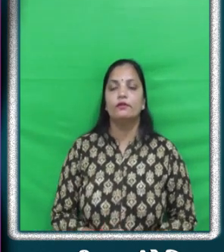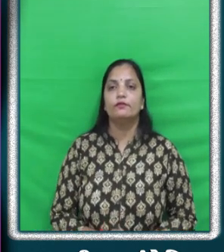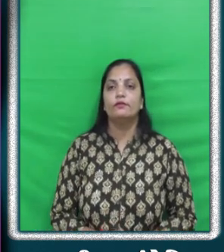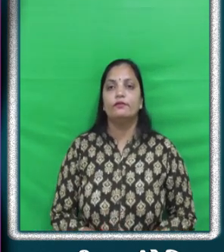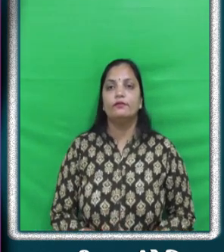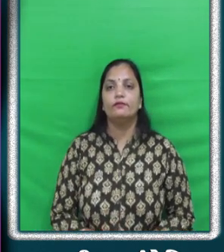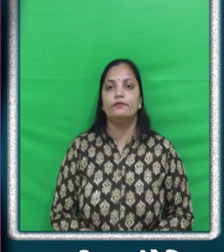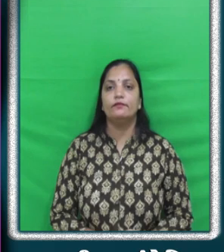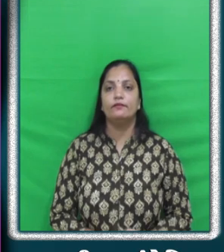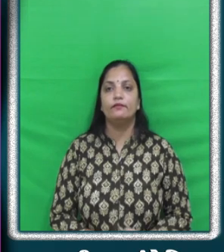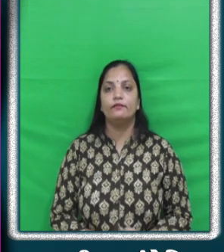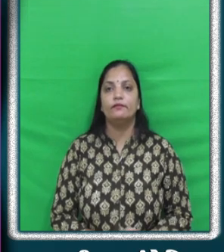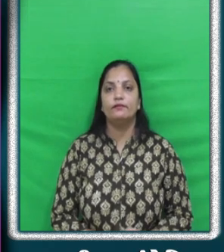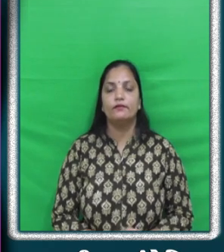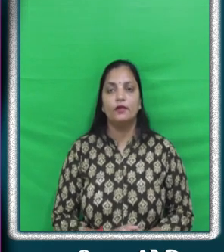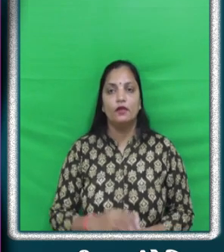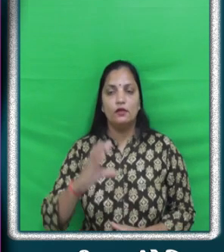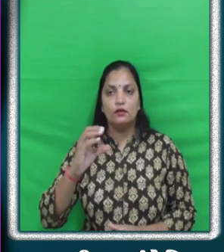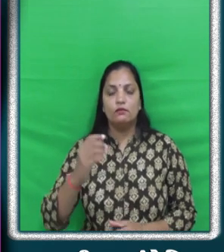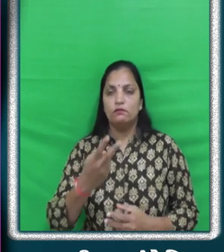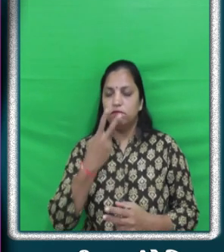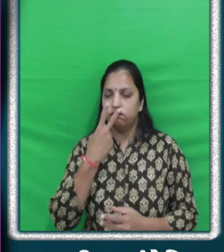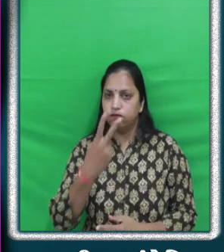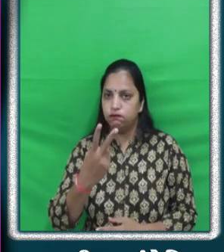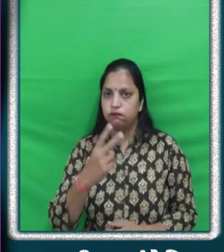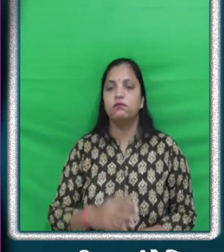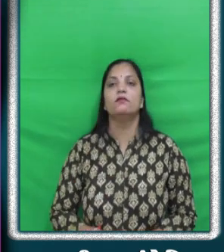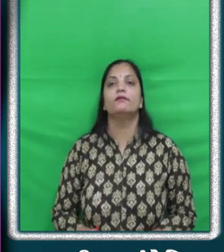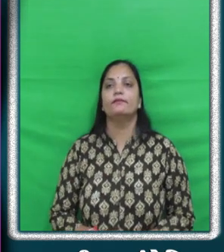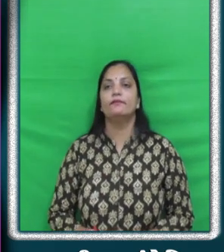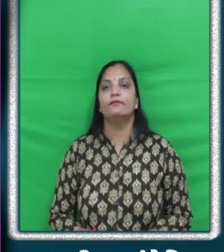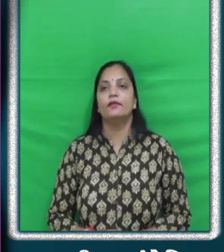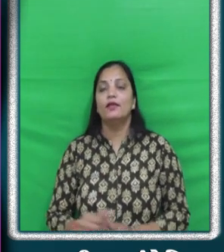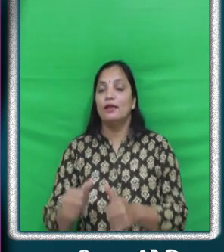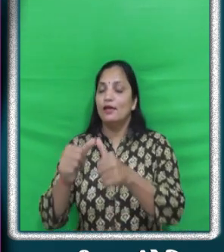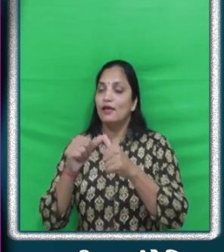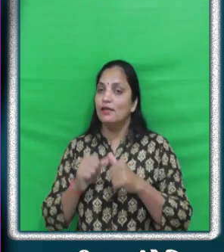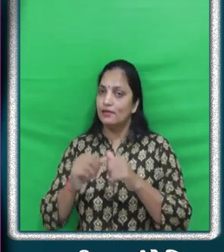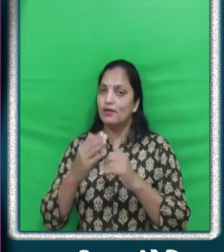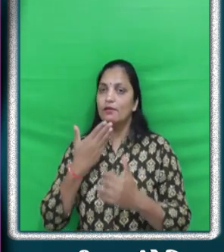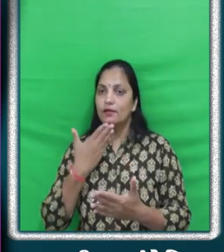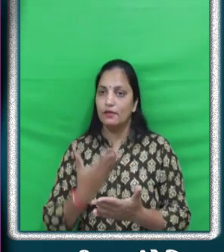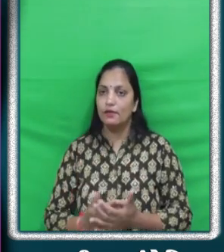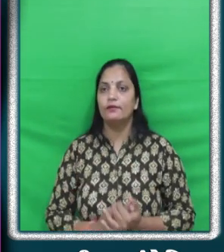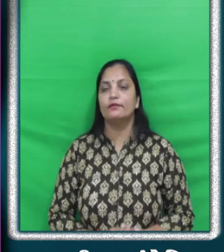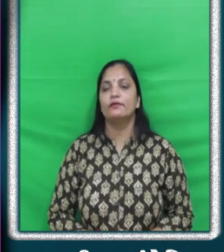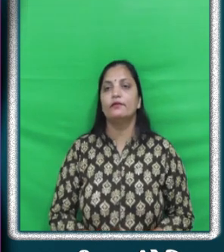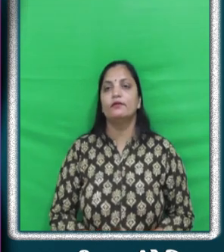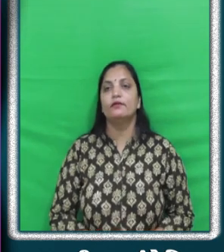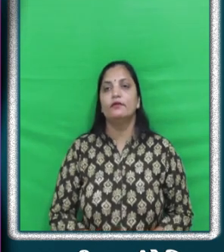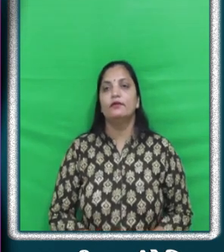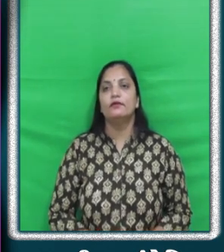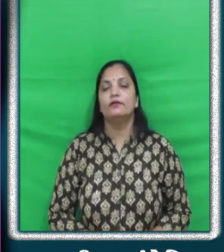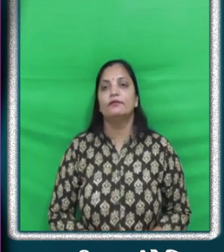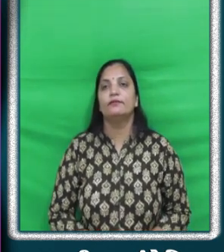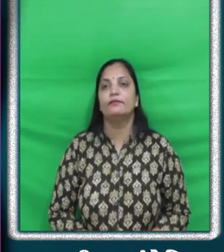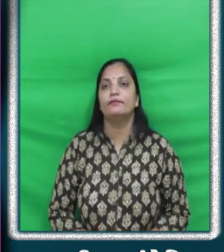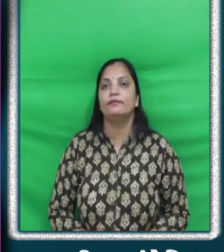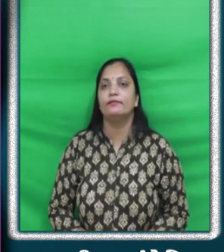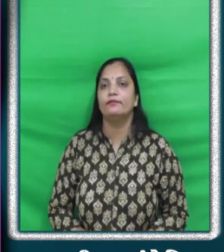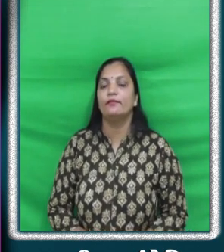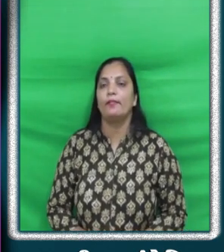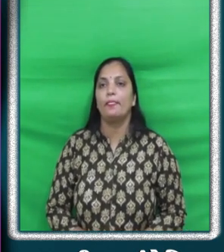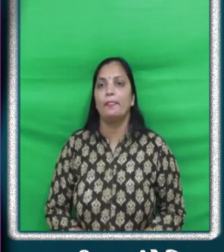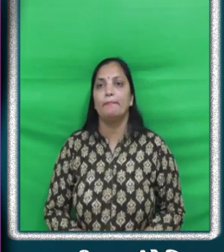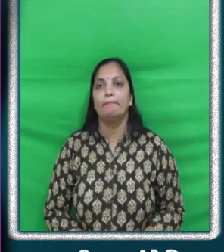વેરી ગુડ, કમેન્ટ આવે છે બધાની, દેખાય છે મને. ધન્યવાદ કમેન્ટ કરવા માટે, આન્સર આપવા માટે. કનેક્ટેડ છો એ જાણીને આનંદ થાય